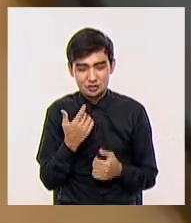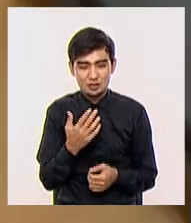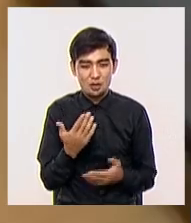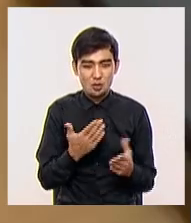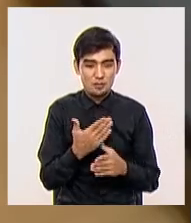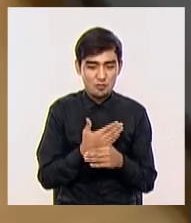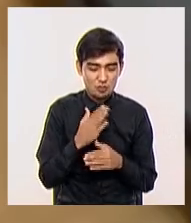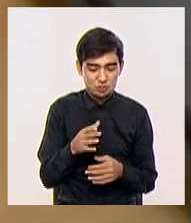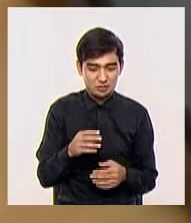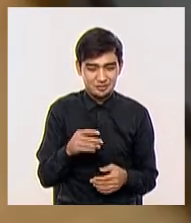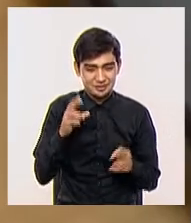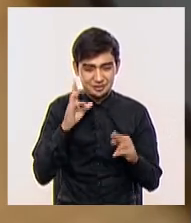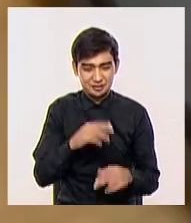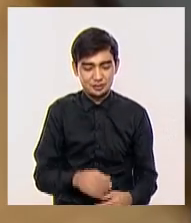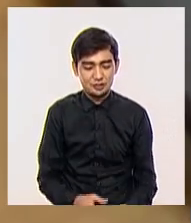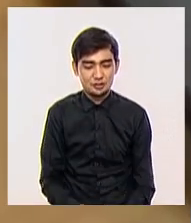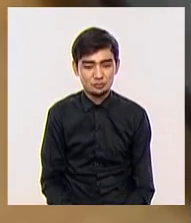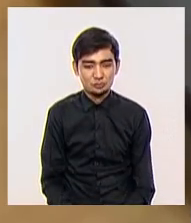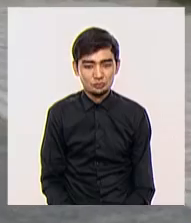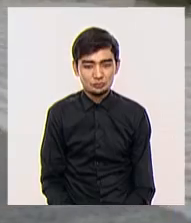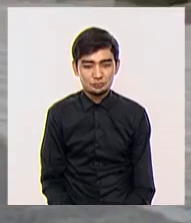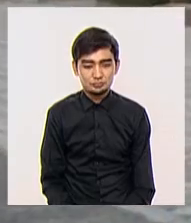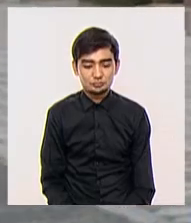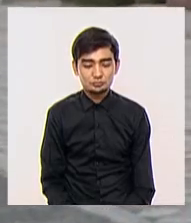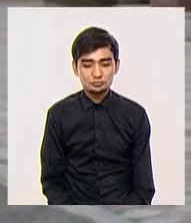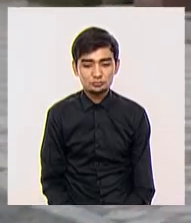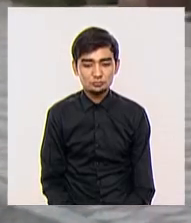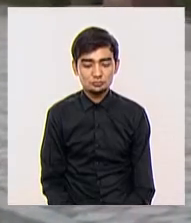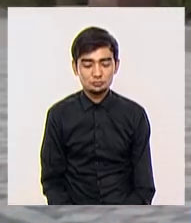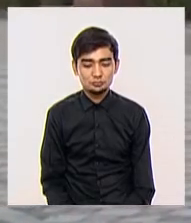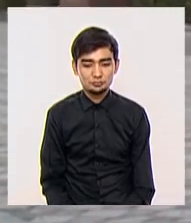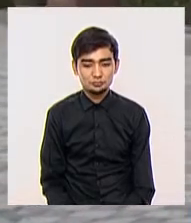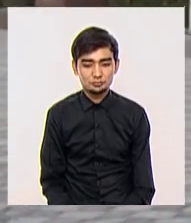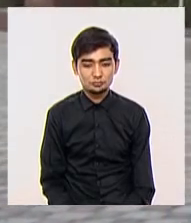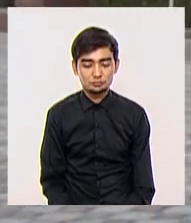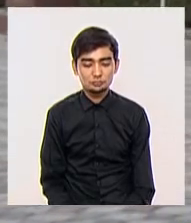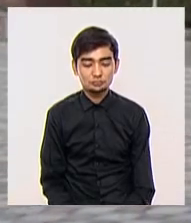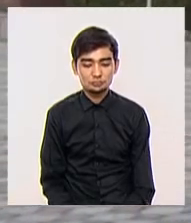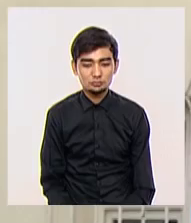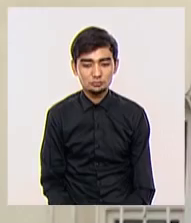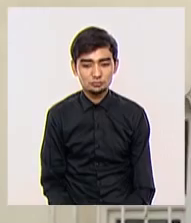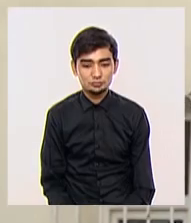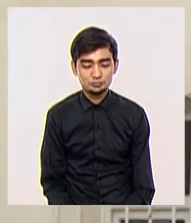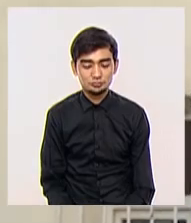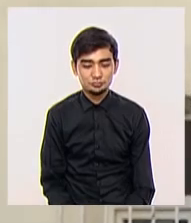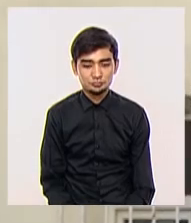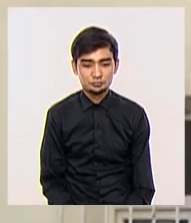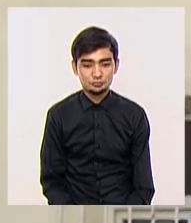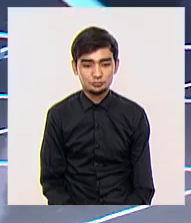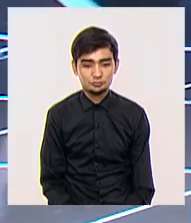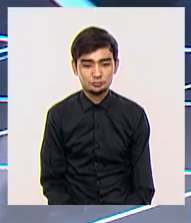нәтиже берері де белгісіз. Нұрболат Жаңабекұлы, Дәулетбай Нұрмахан, Информ бюро, Жамбыл облысы.